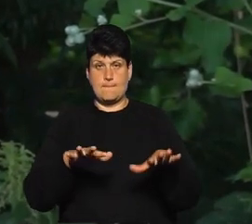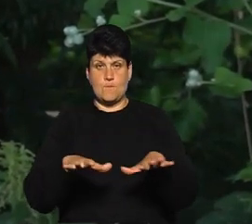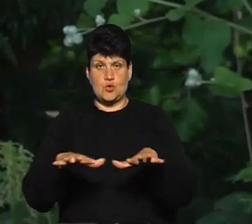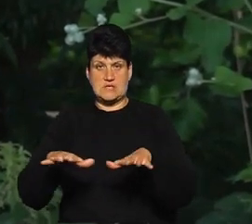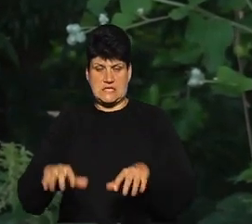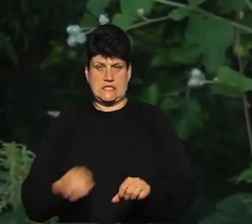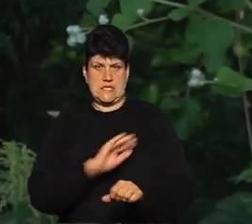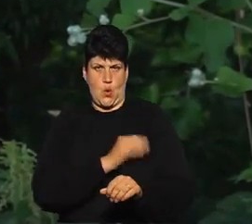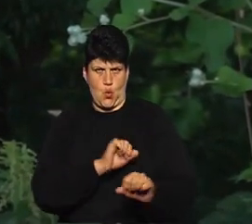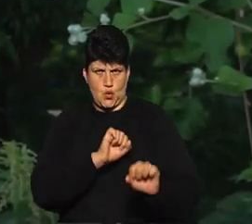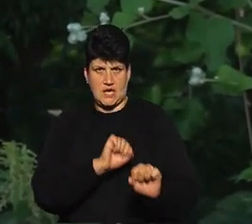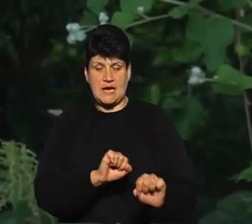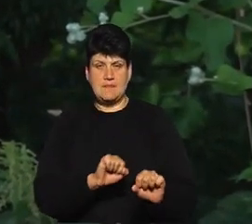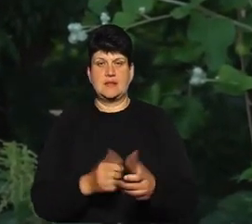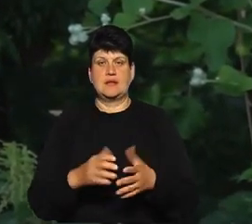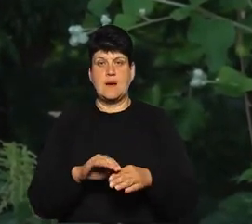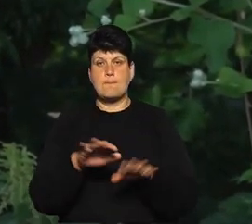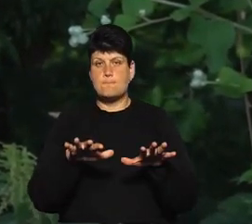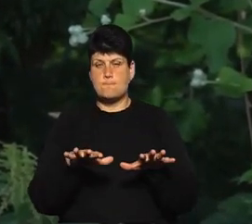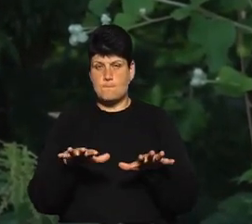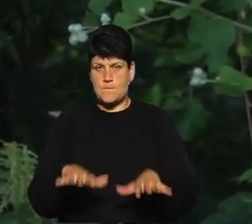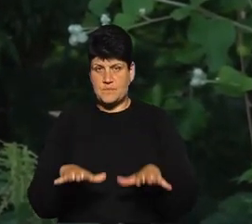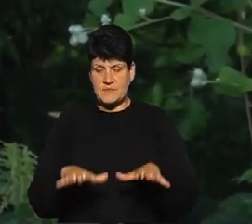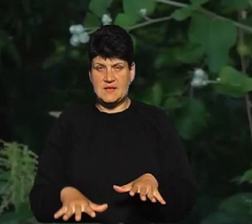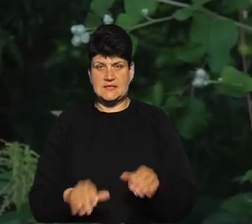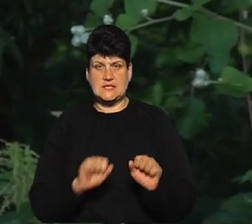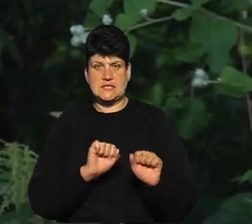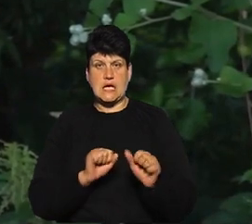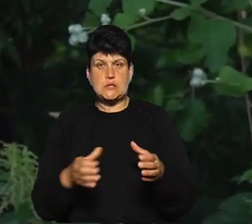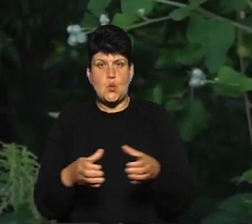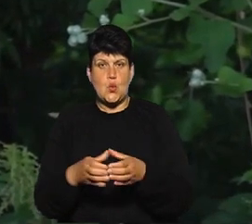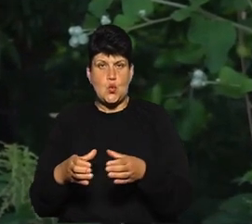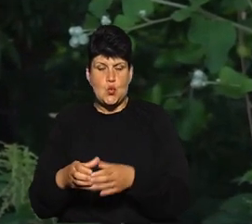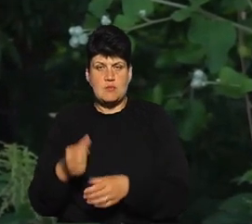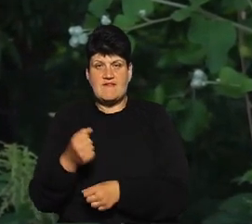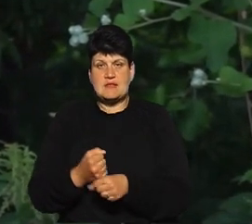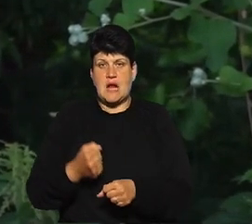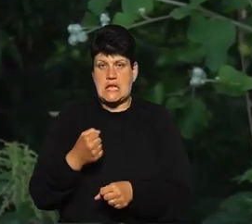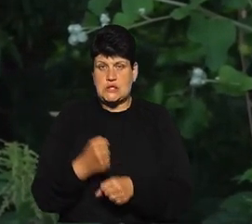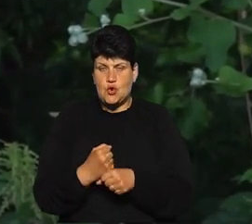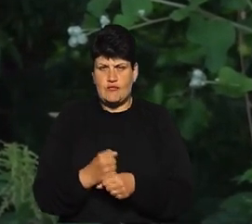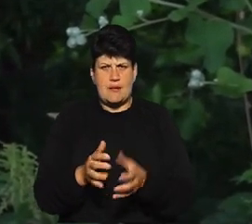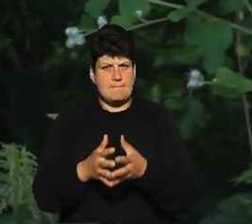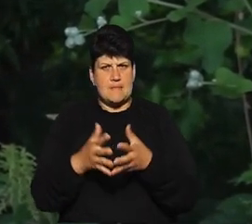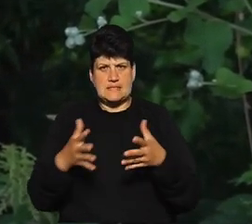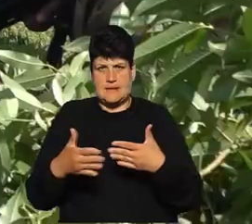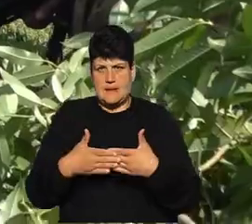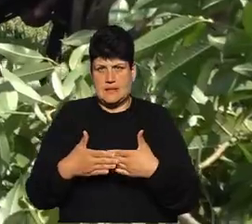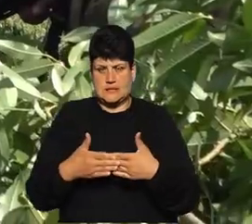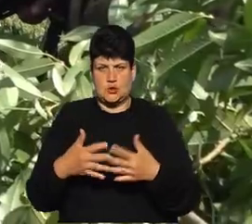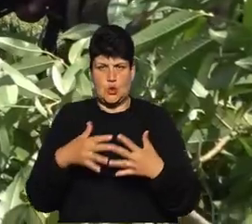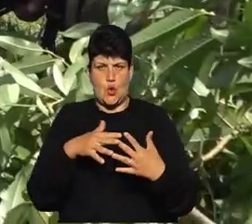також прикривання групи, відпрацьовування. Фактично стараємося максимально наблизитись до бойових